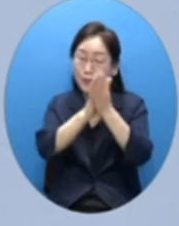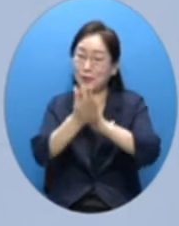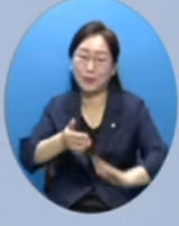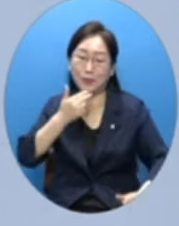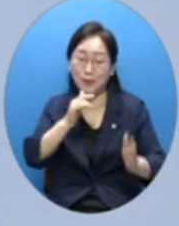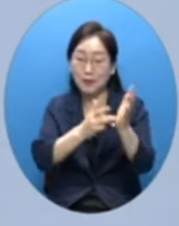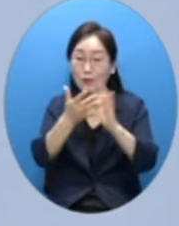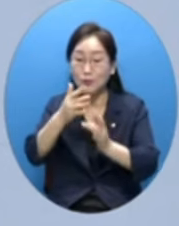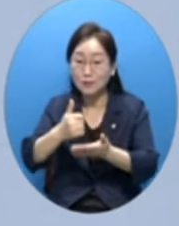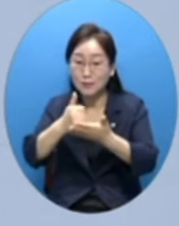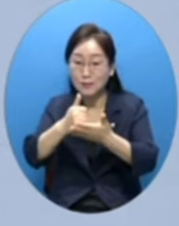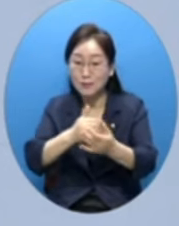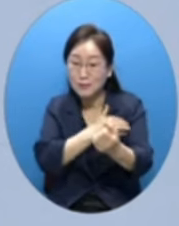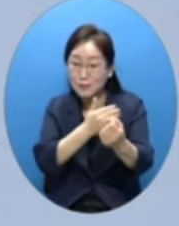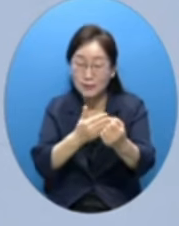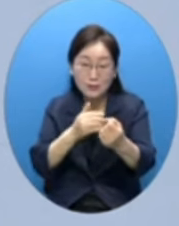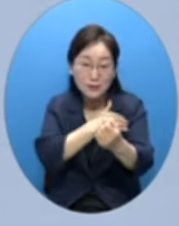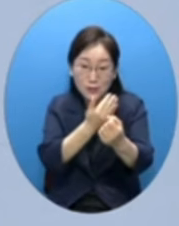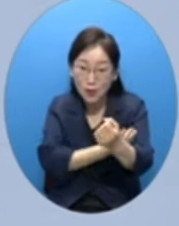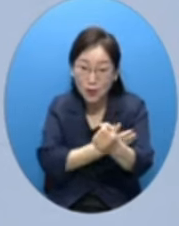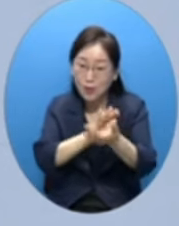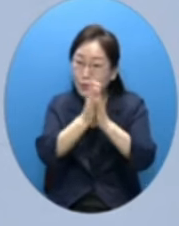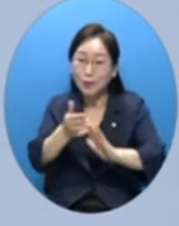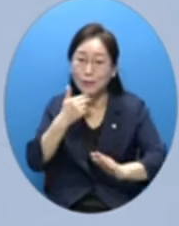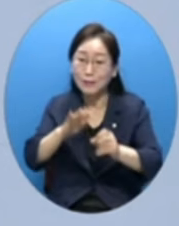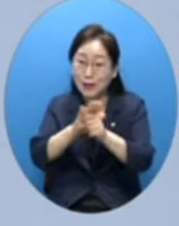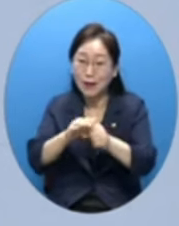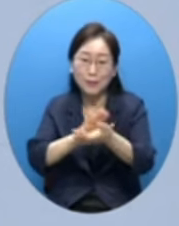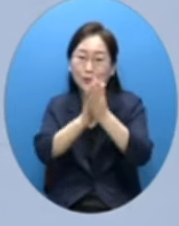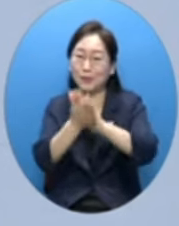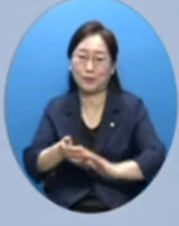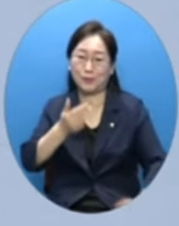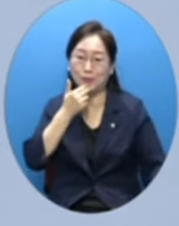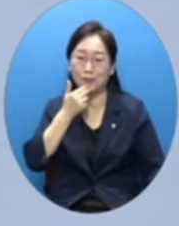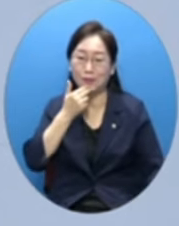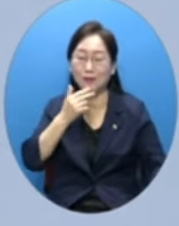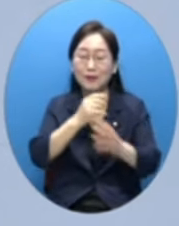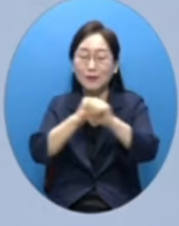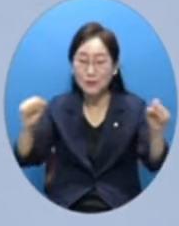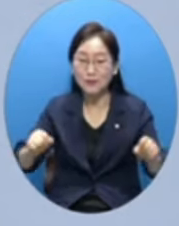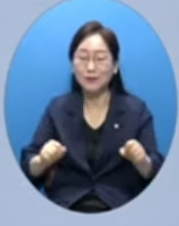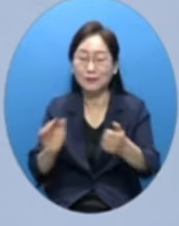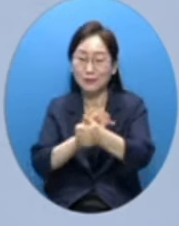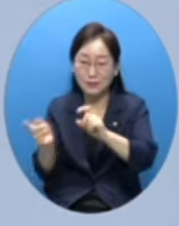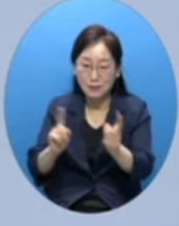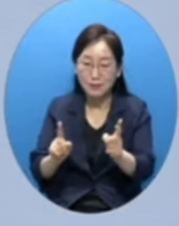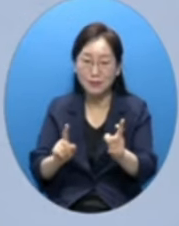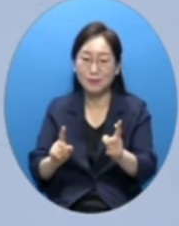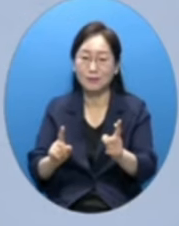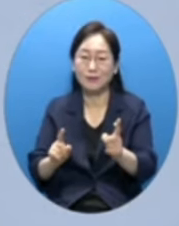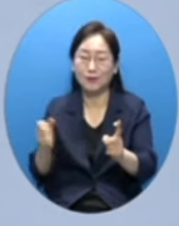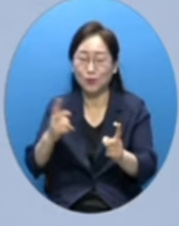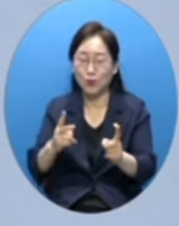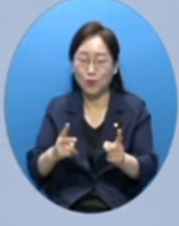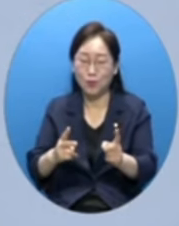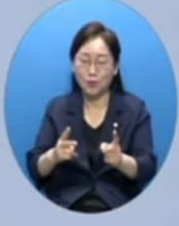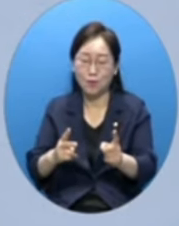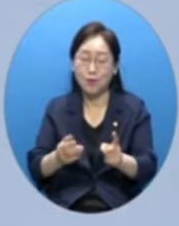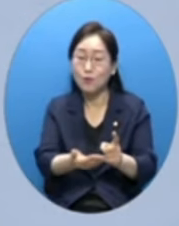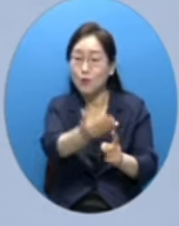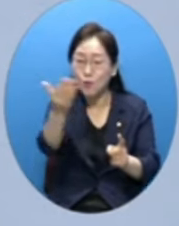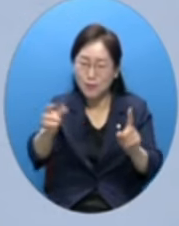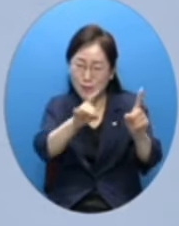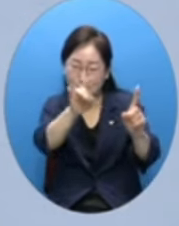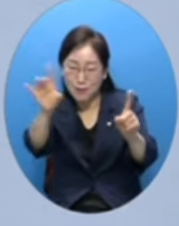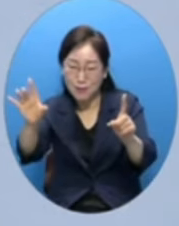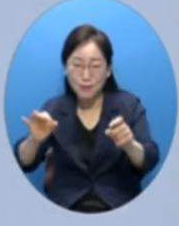예수님의 은혜는 변함이 없습니다 예수님의 사랑은 변함이 없습니다 아멘 예수님의 용서와 예수님의 치료와 예수님의 우리를 향한 놀라운